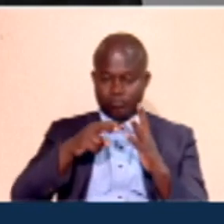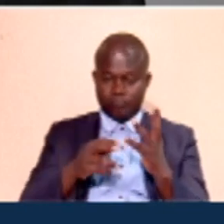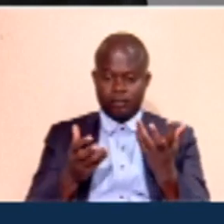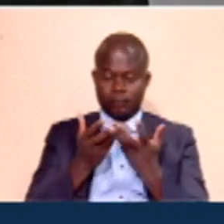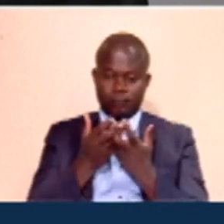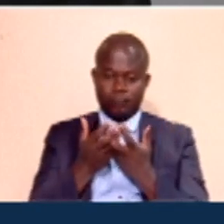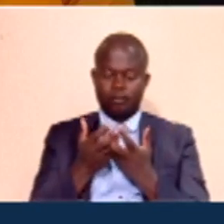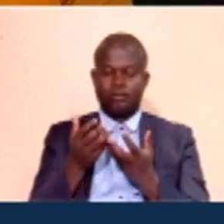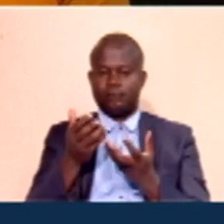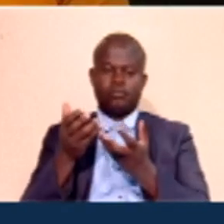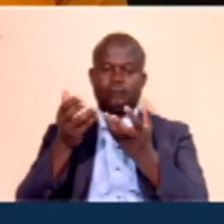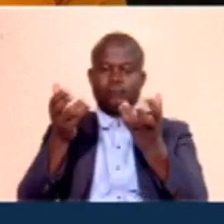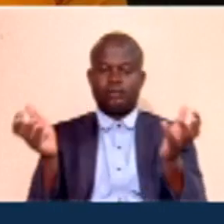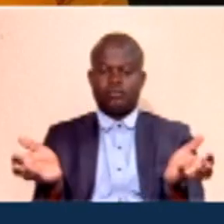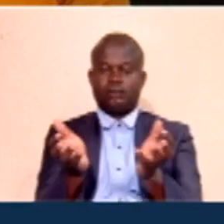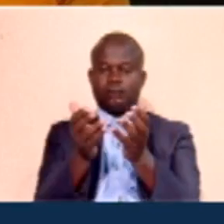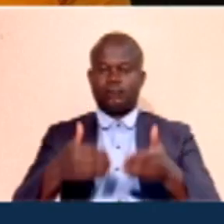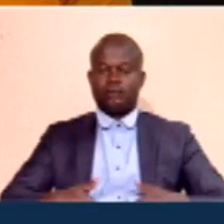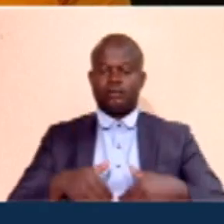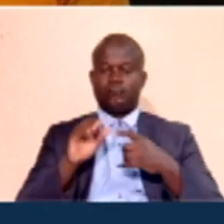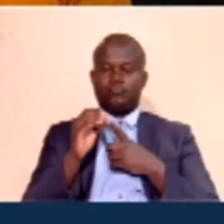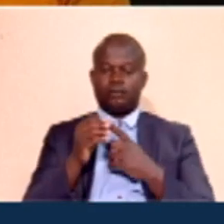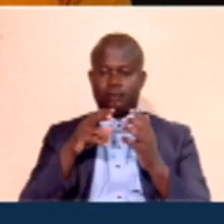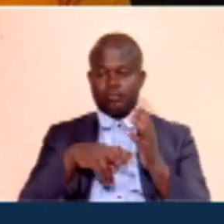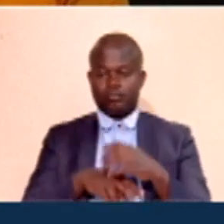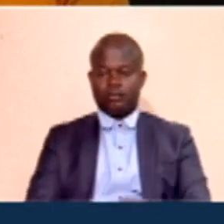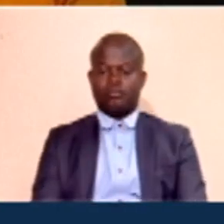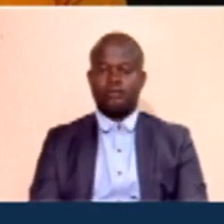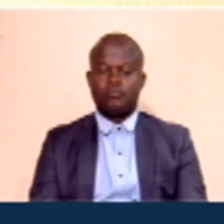rigendanwa mu rwego rwo gukangurira abakiri bato umuco wo gusoma.